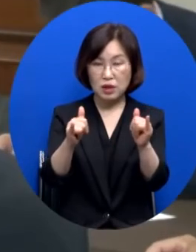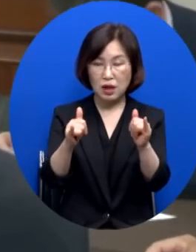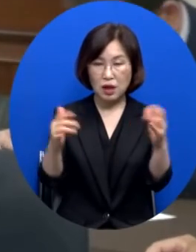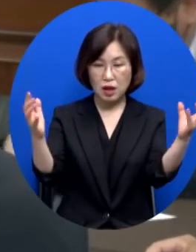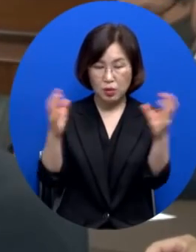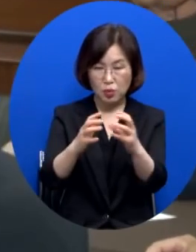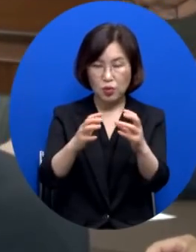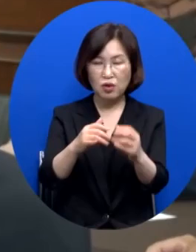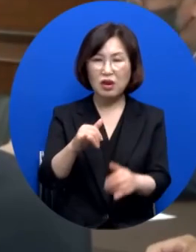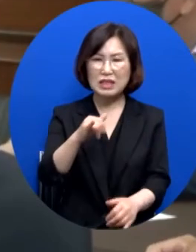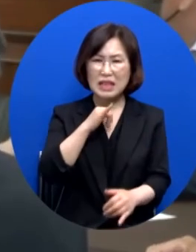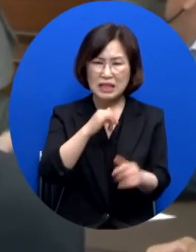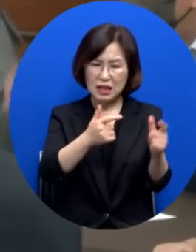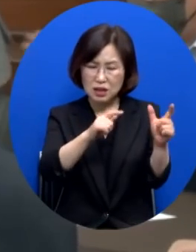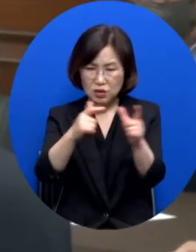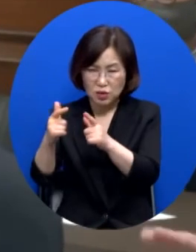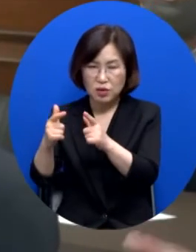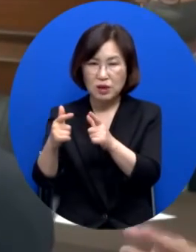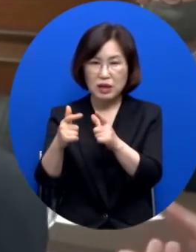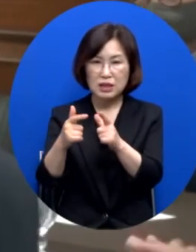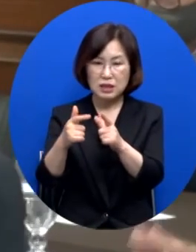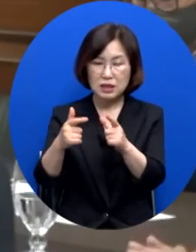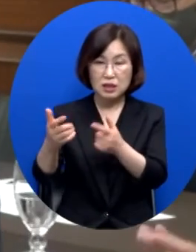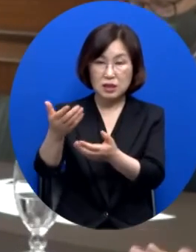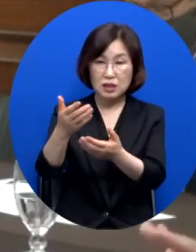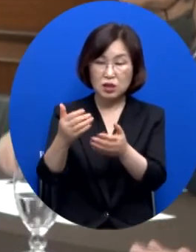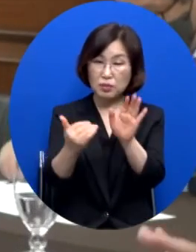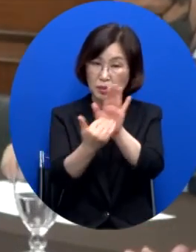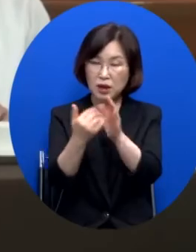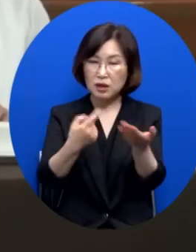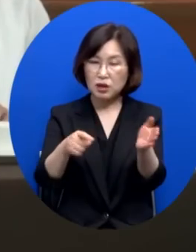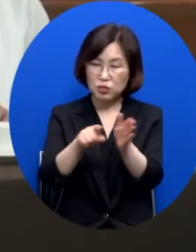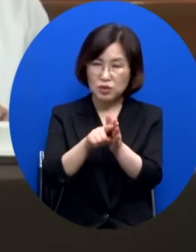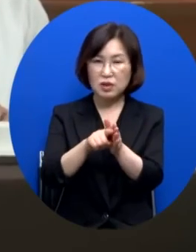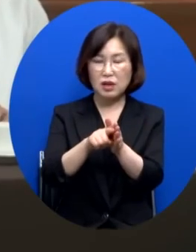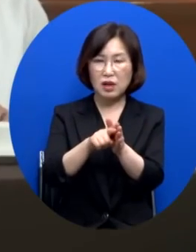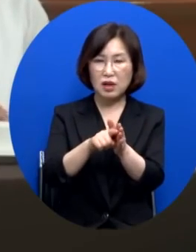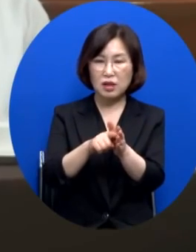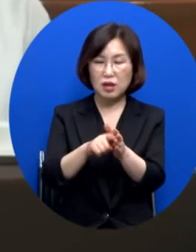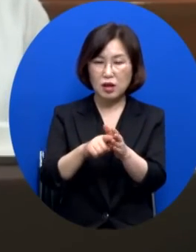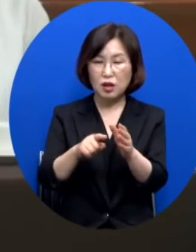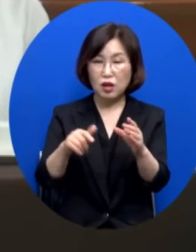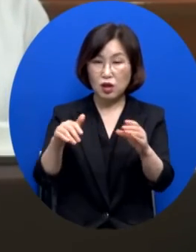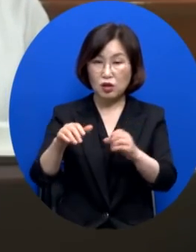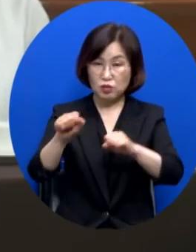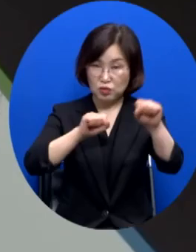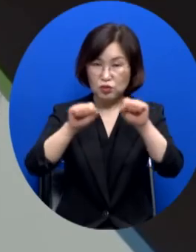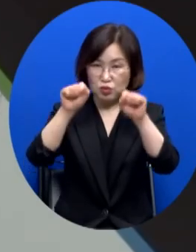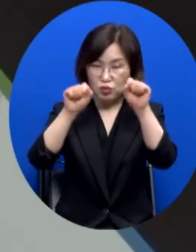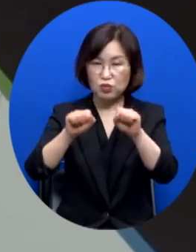자해 예방을 위한 공공자원의 연대와 범국민 생명 존중 문화운동의 필요성을 강조했습니다.